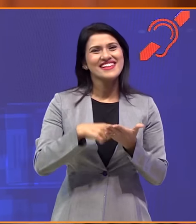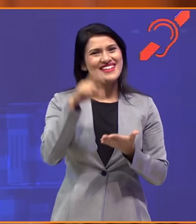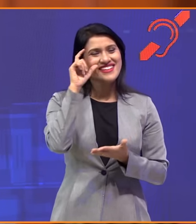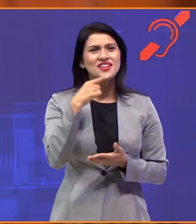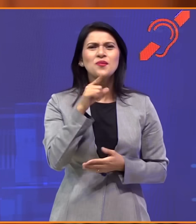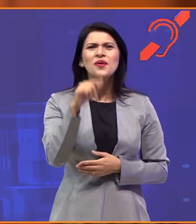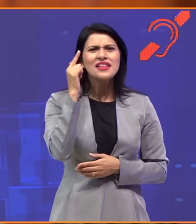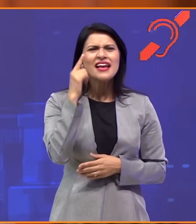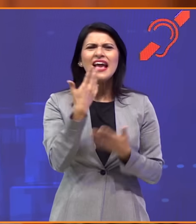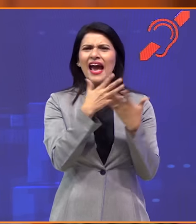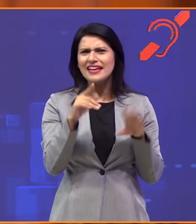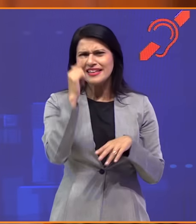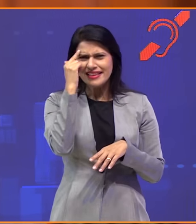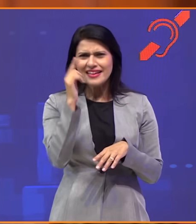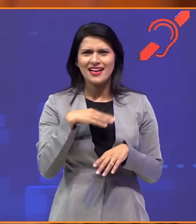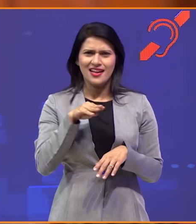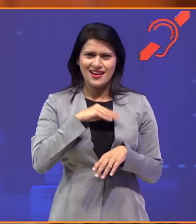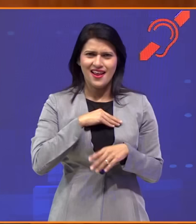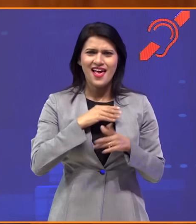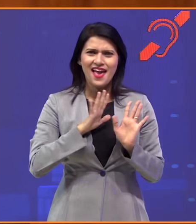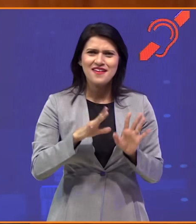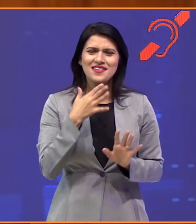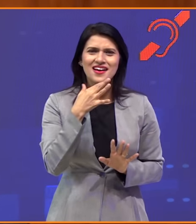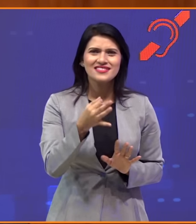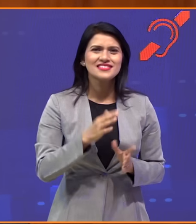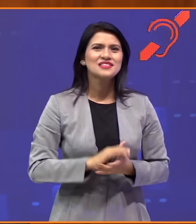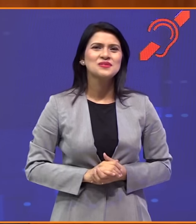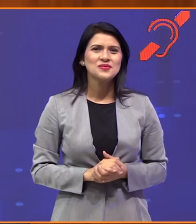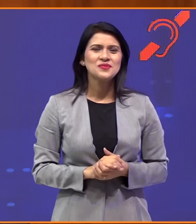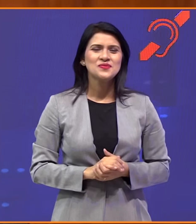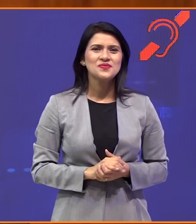आपको डर लगता हो कि हां